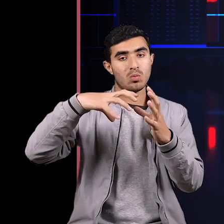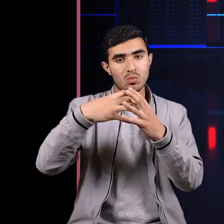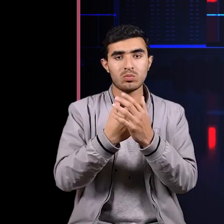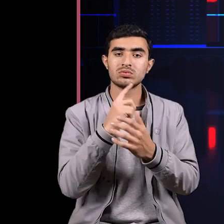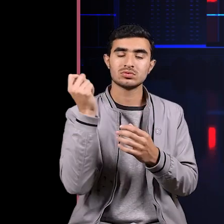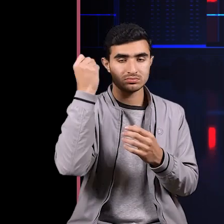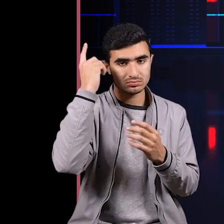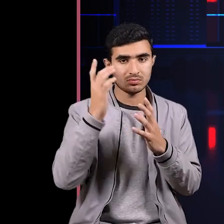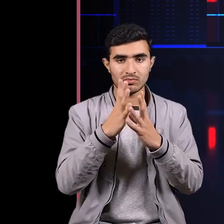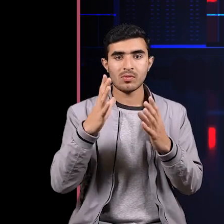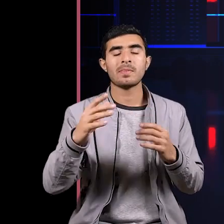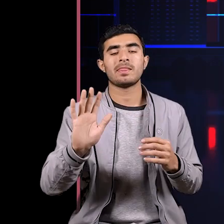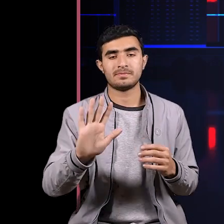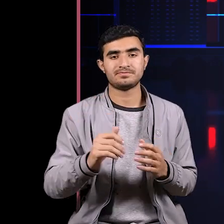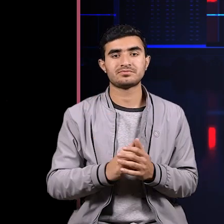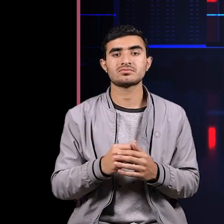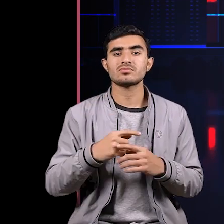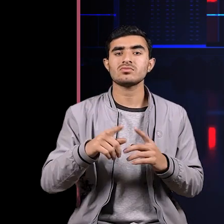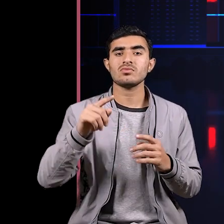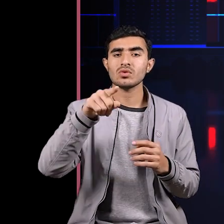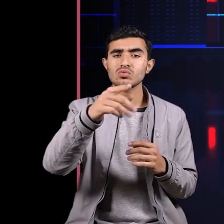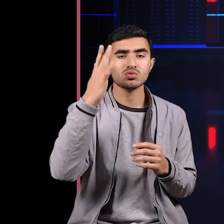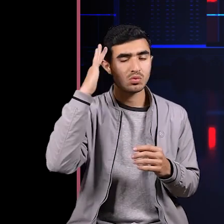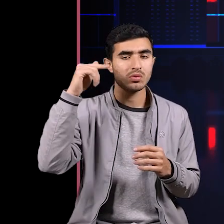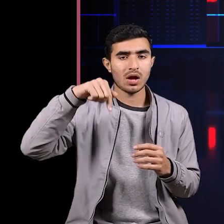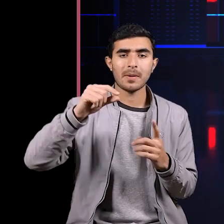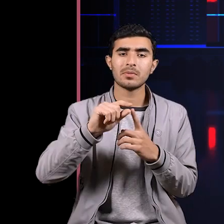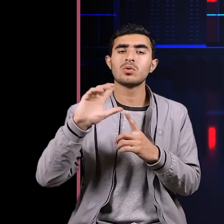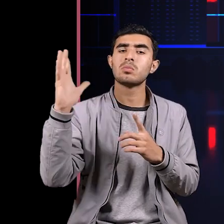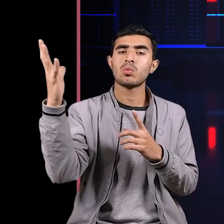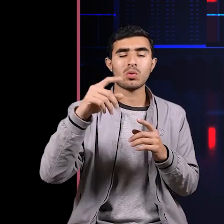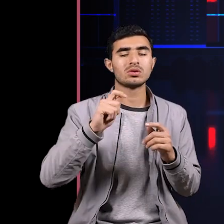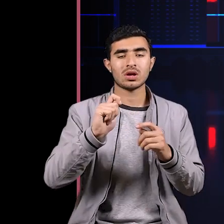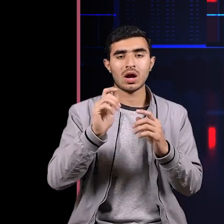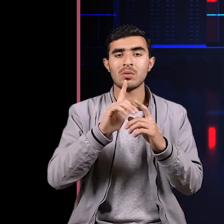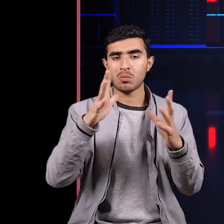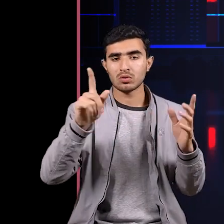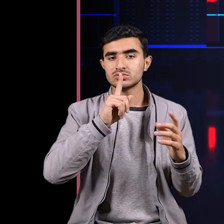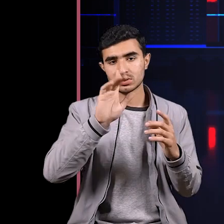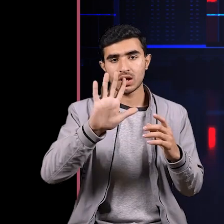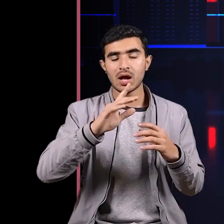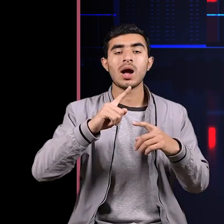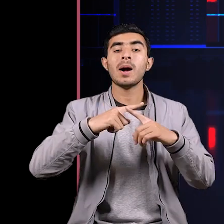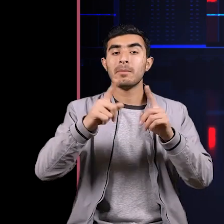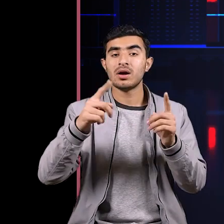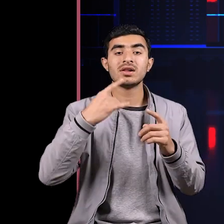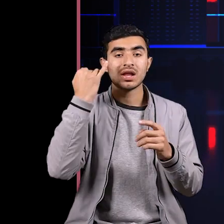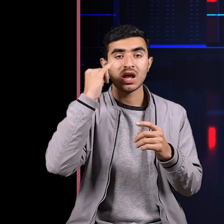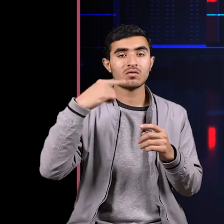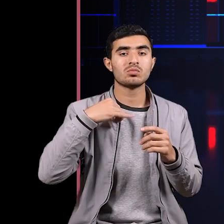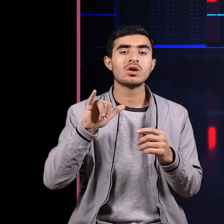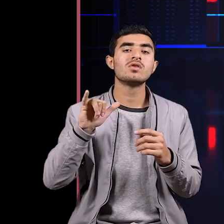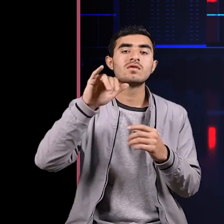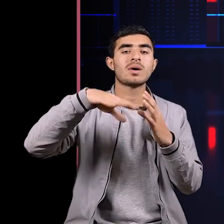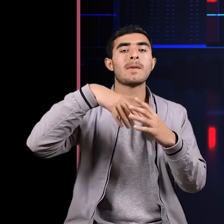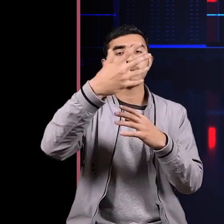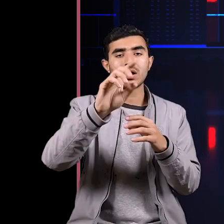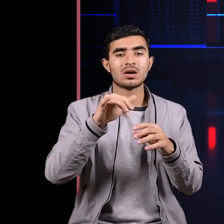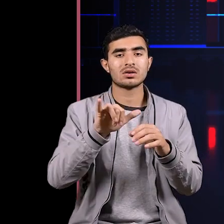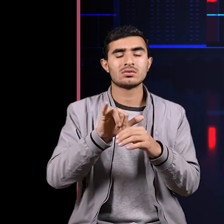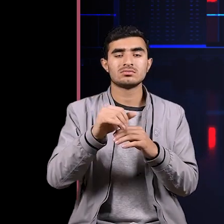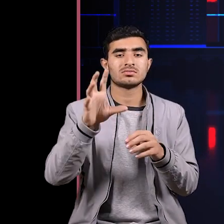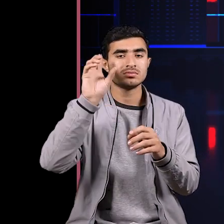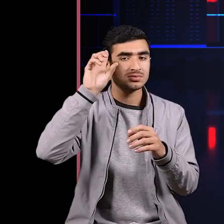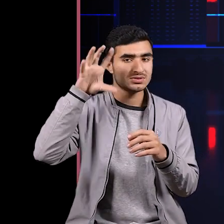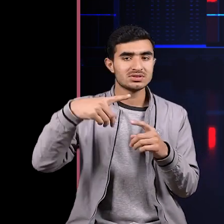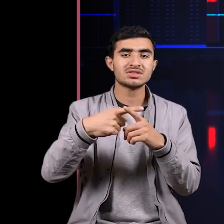उसका एक छोटा सा आगाज़ आई एम श्योर कि बहुत सारे लोग कर रहे हैं, इस वक्त बहुत सा काम कर रहे हैं, लेकिन उसकी ज़रूरत जब हम बाहर जाते हैं तब ज़्यादा महसूस करते हैं। जब